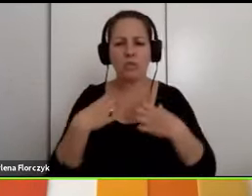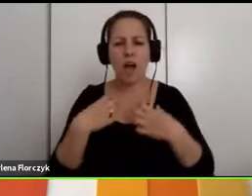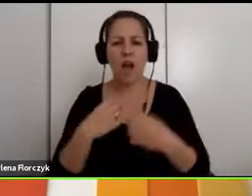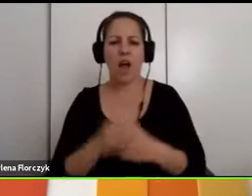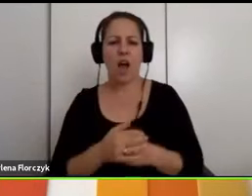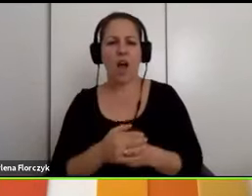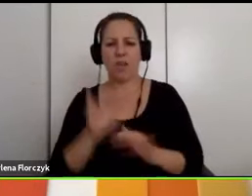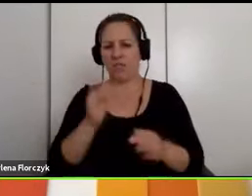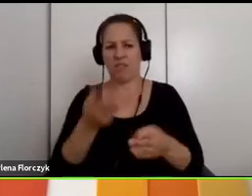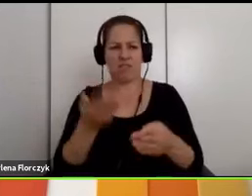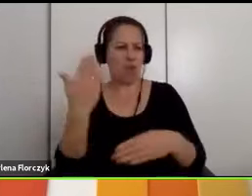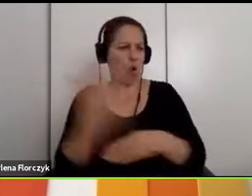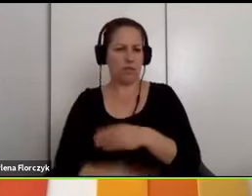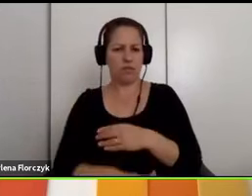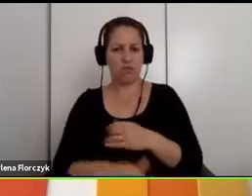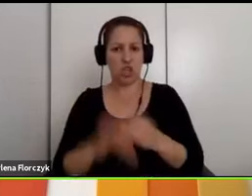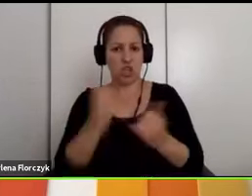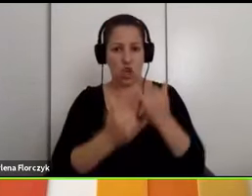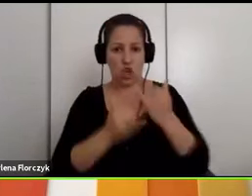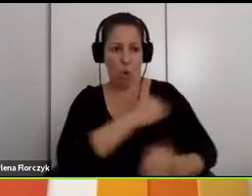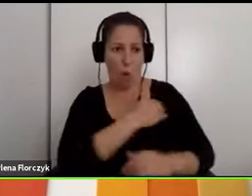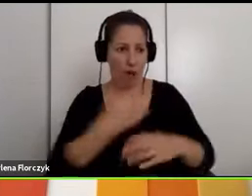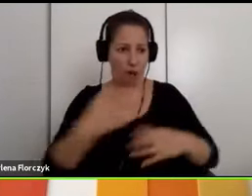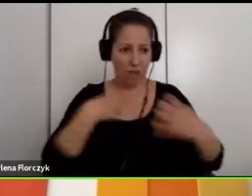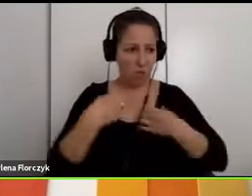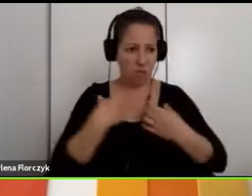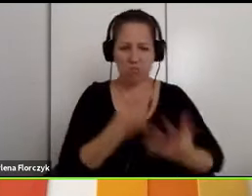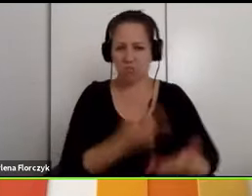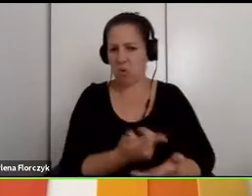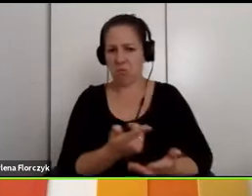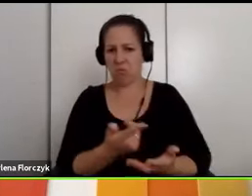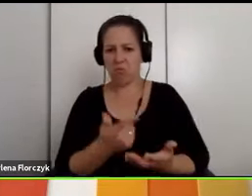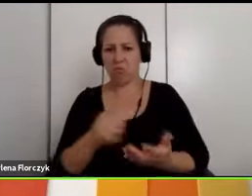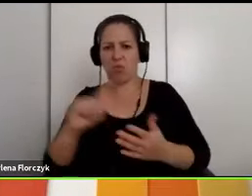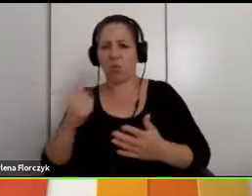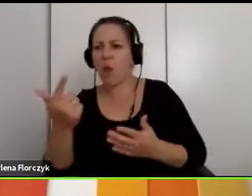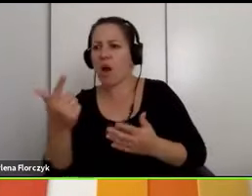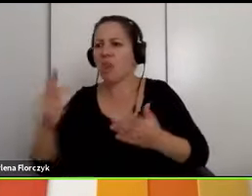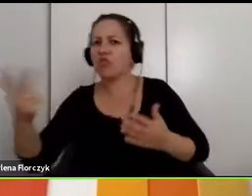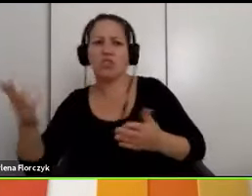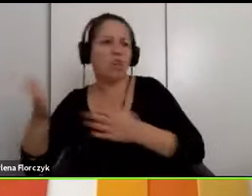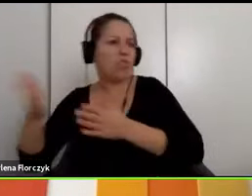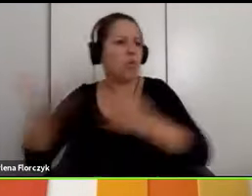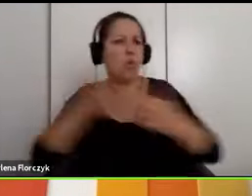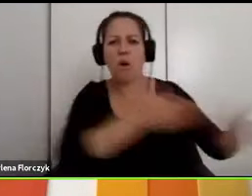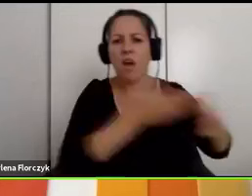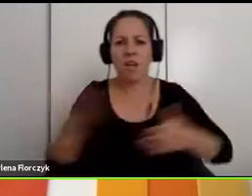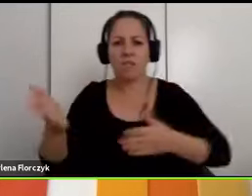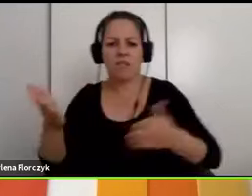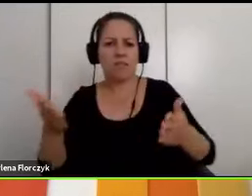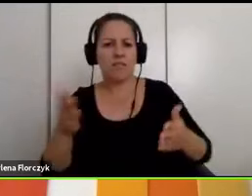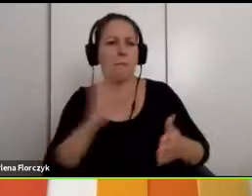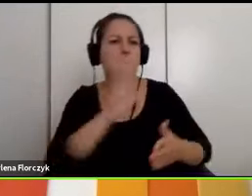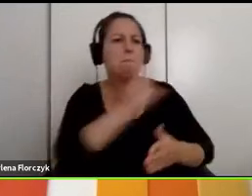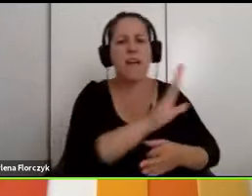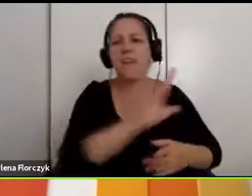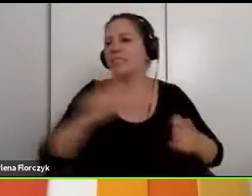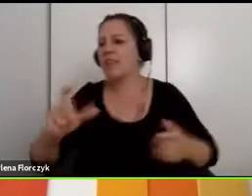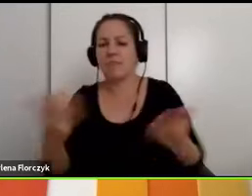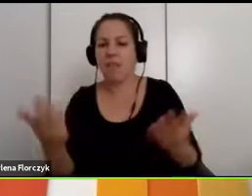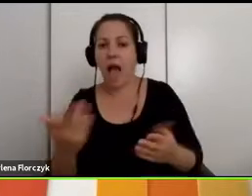i koniec. I jeżeli nie szkoła aktorska, to ta druga i trzecia droga, jakby to B i C. A